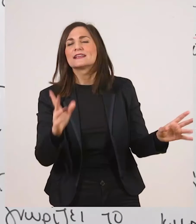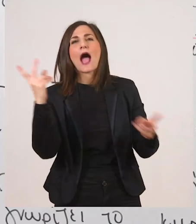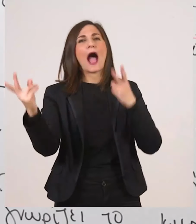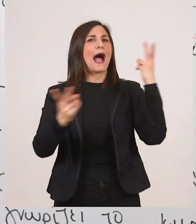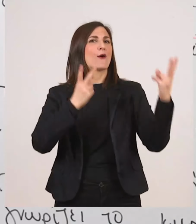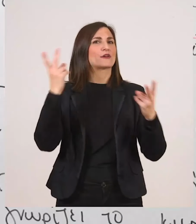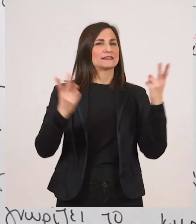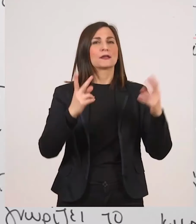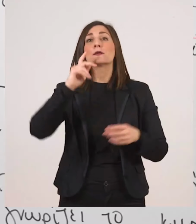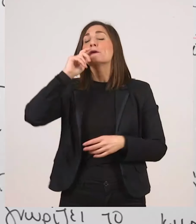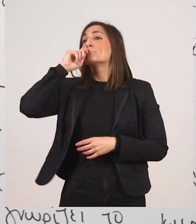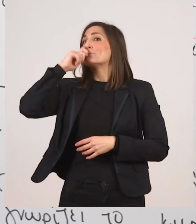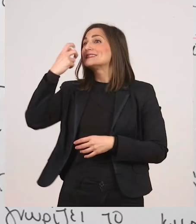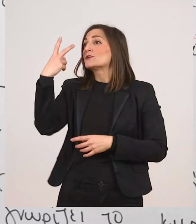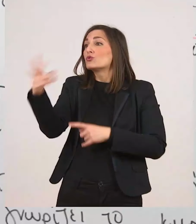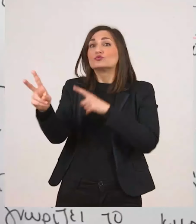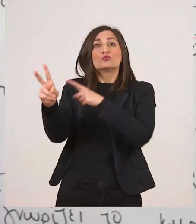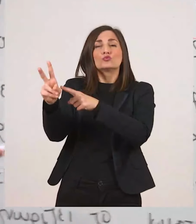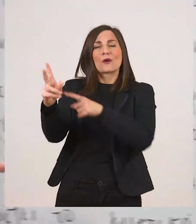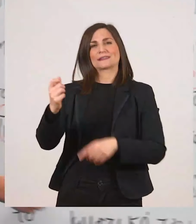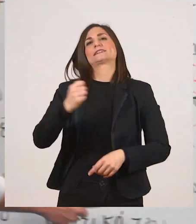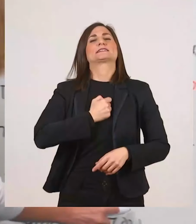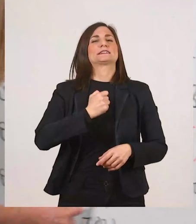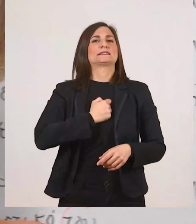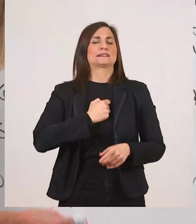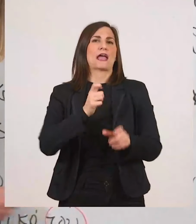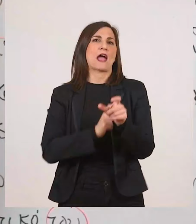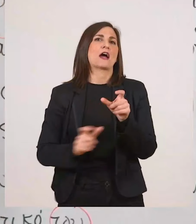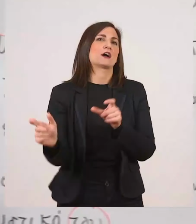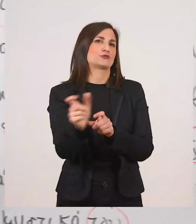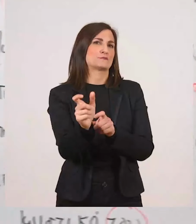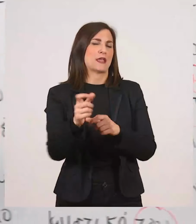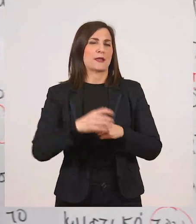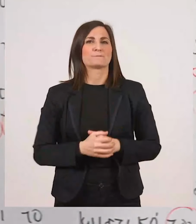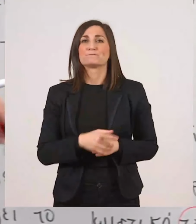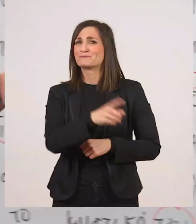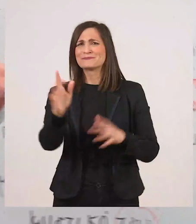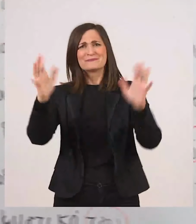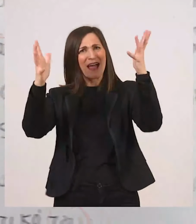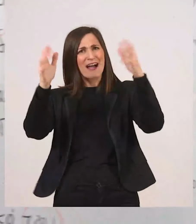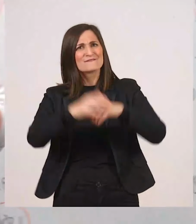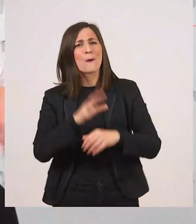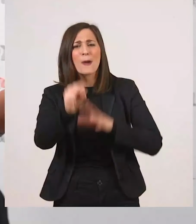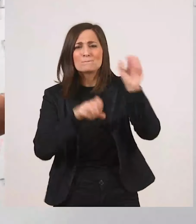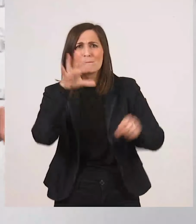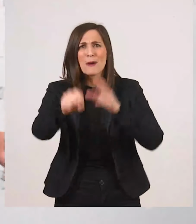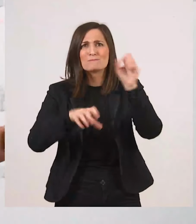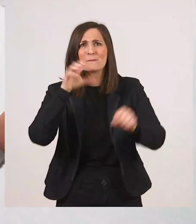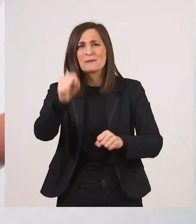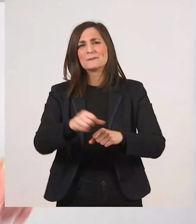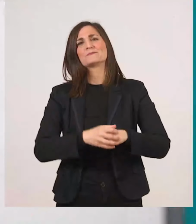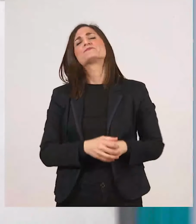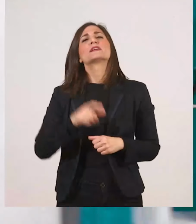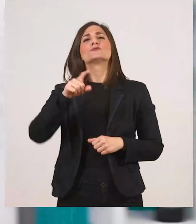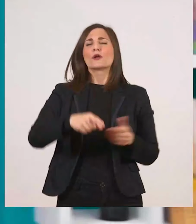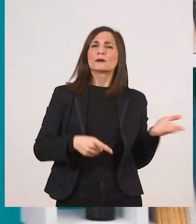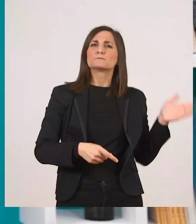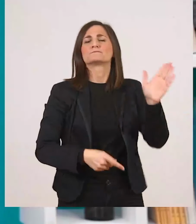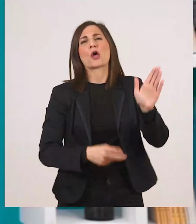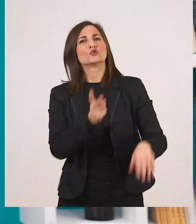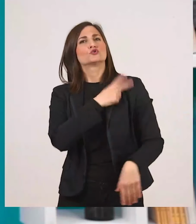τέλεια. Το μυστικό του, το δικό του, κτητική. Μπράβο σας, τις βρήκατε όλες. Για να δούμε τα